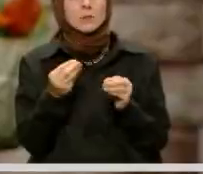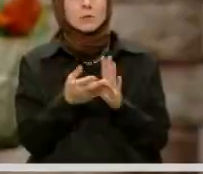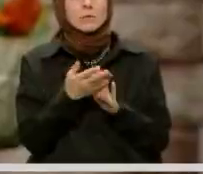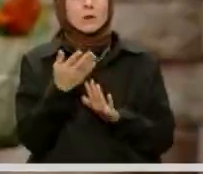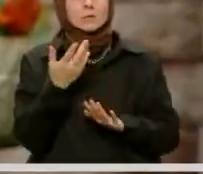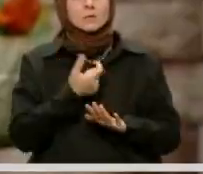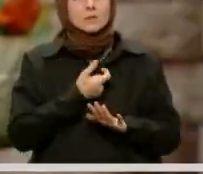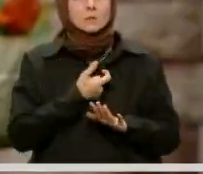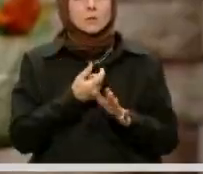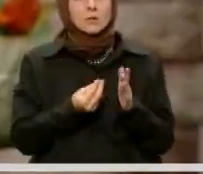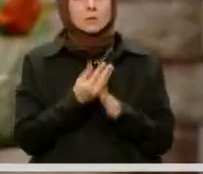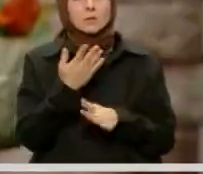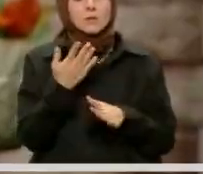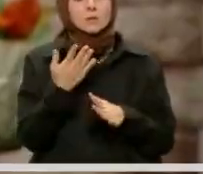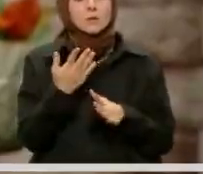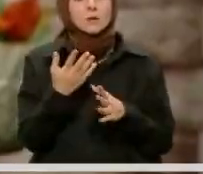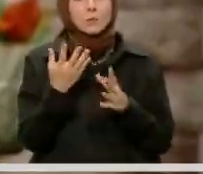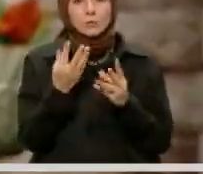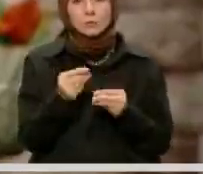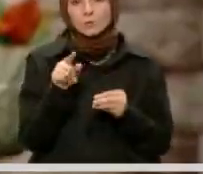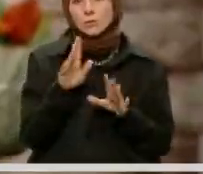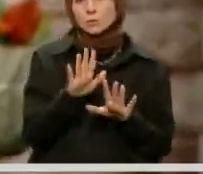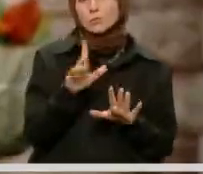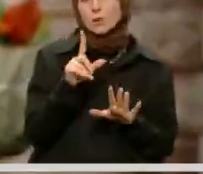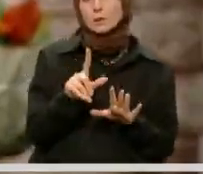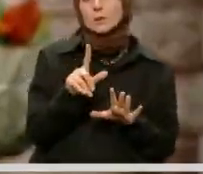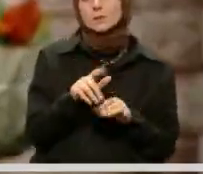gelince orada durmamız gerekiyor. O işin daha ilmi